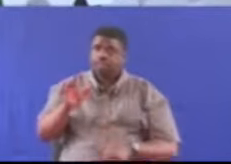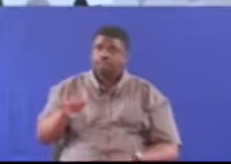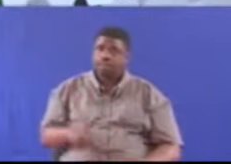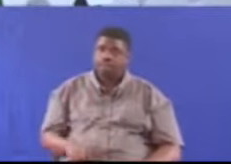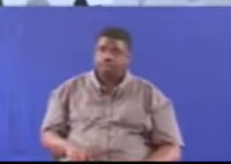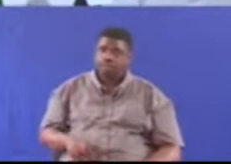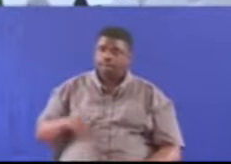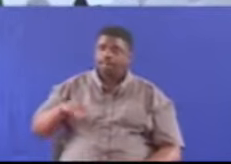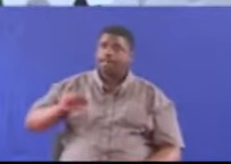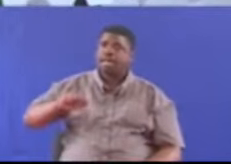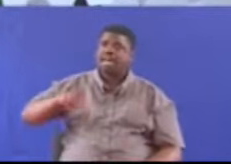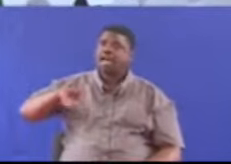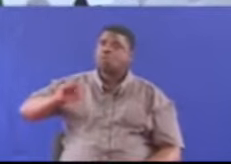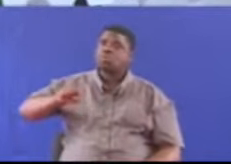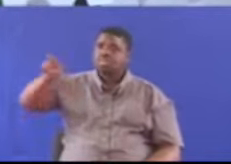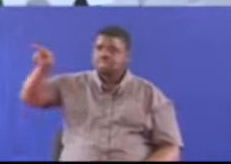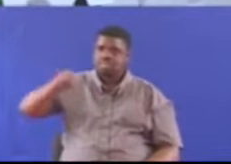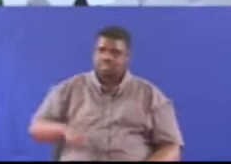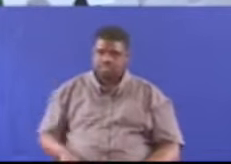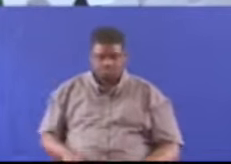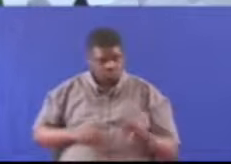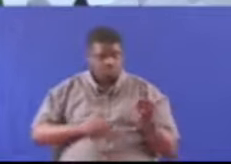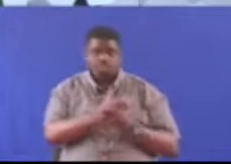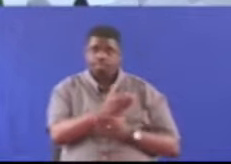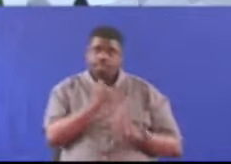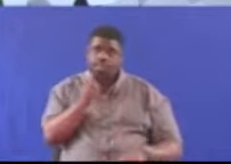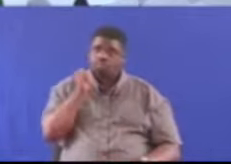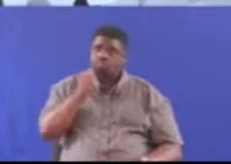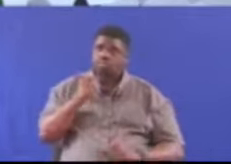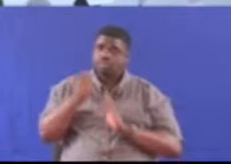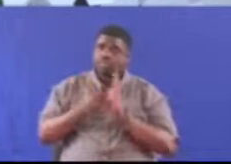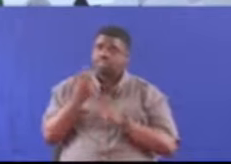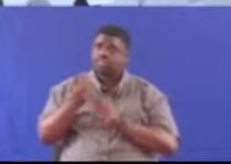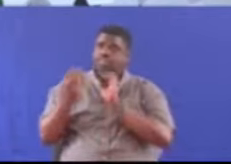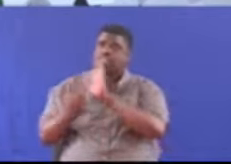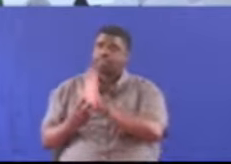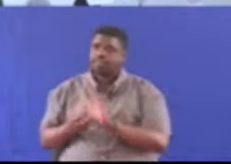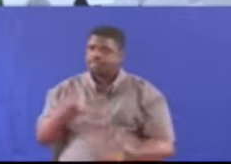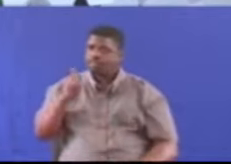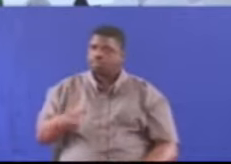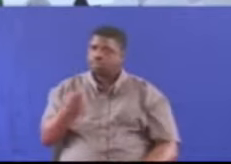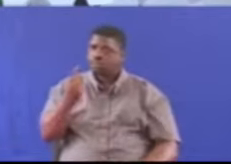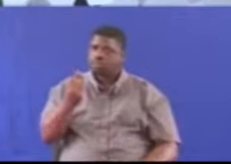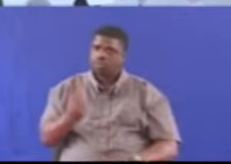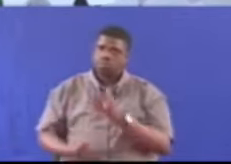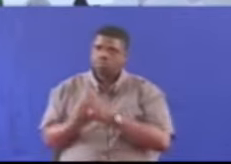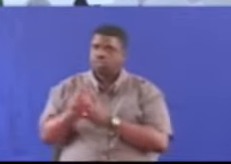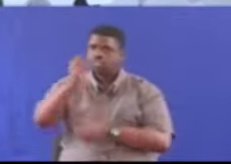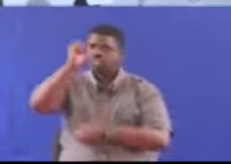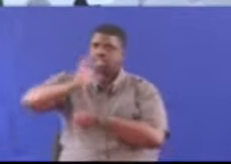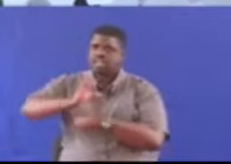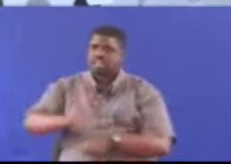Malawi. Lakini ulipopita juzi tarehe 27, pongezi za kwanza kutoka SADC